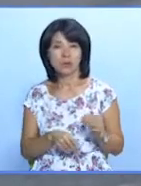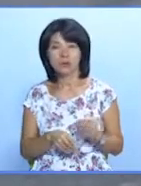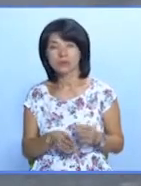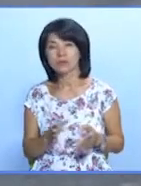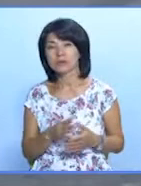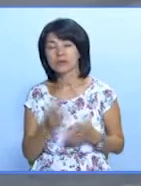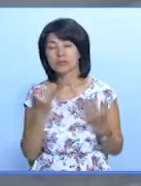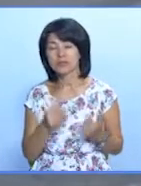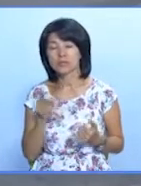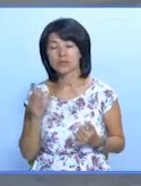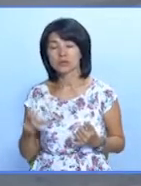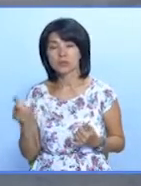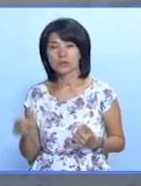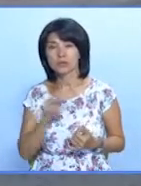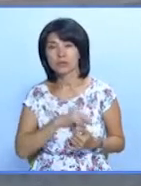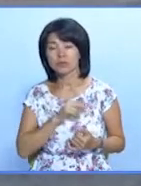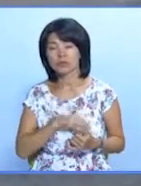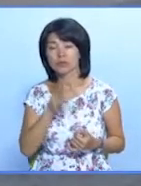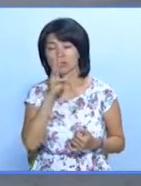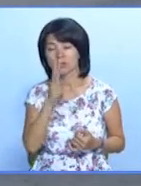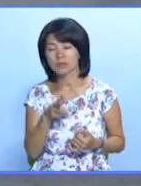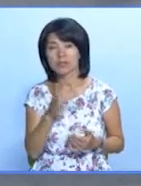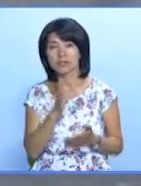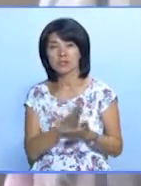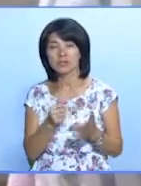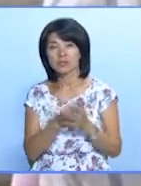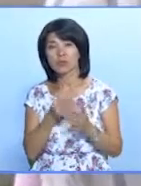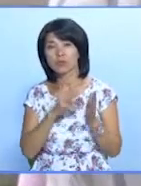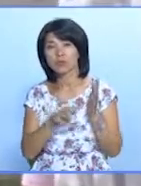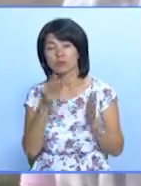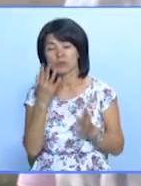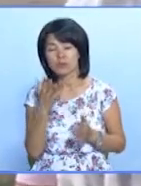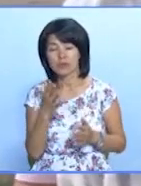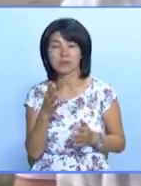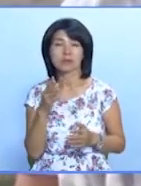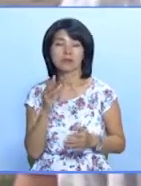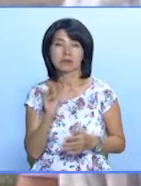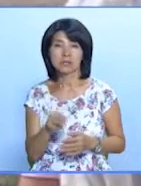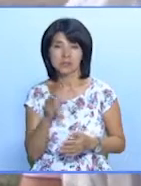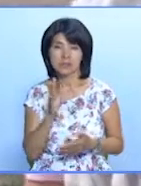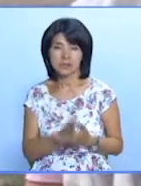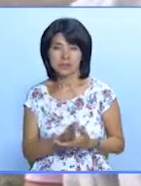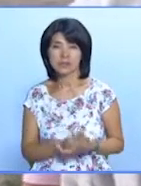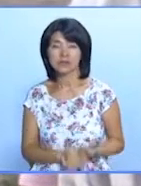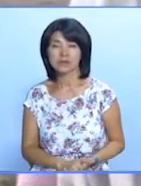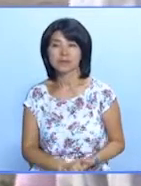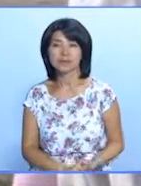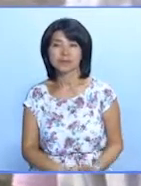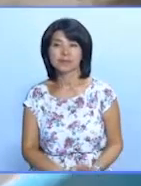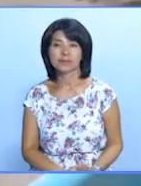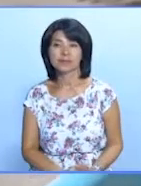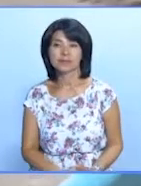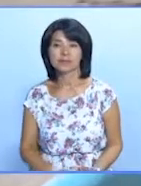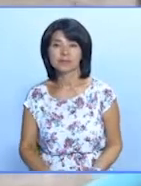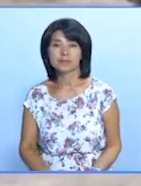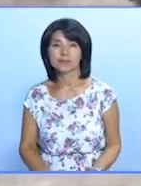адамдар жұмысқа жұмылдырылған. Олардың жалақысы кемінде 85 мың теңгені құрайды. Екі қолға бір күрек ұстағандардың бірі Жеңіс Бекбергенов.